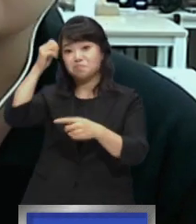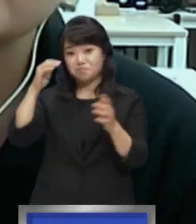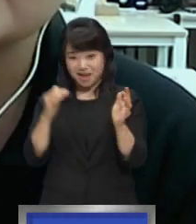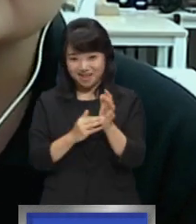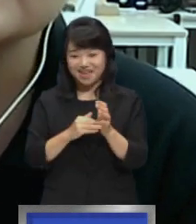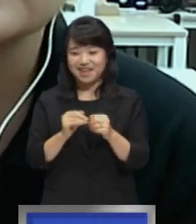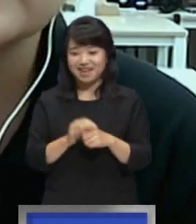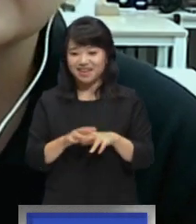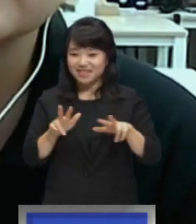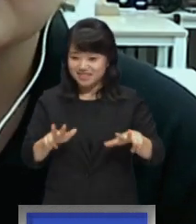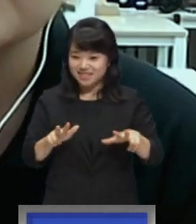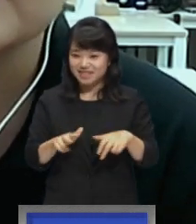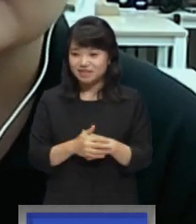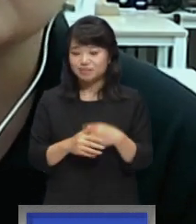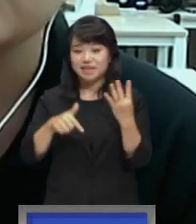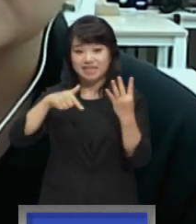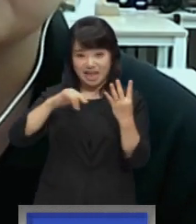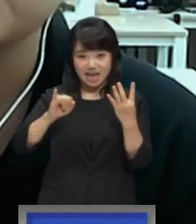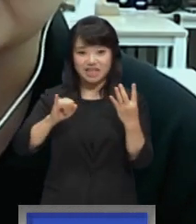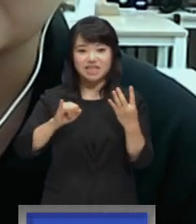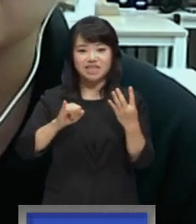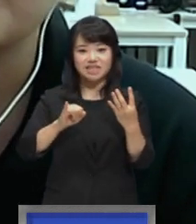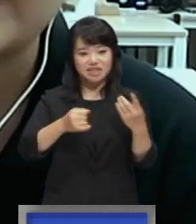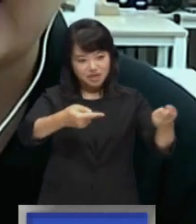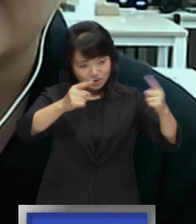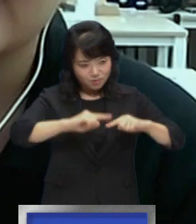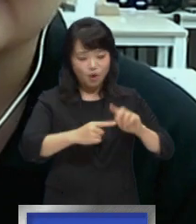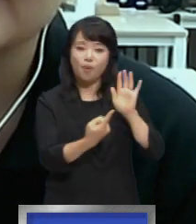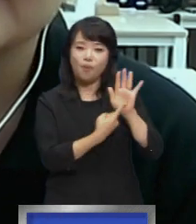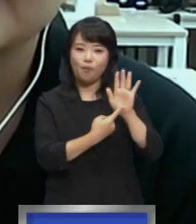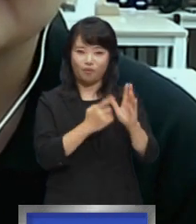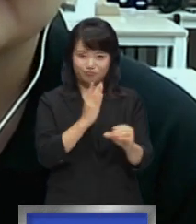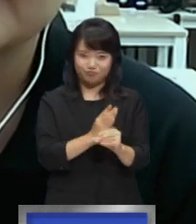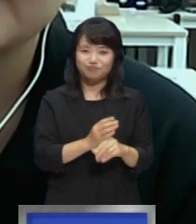됩니다. 현재는 4기 참여자를 모집 중이라고 합니다.